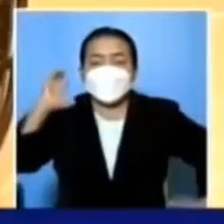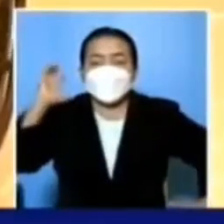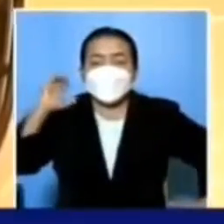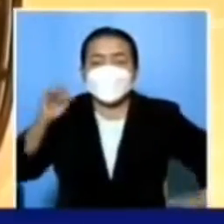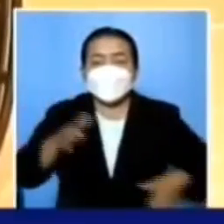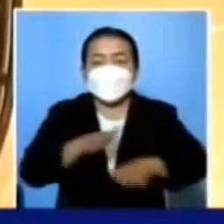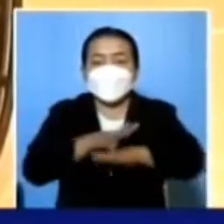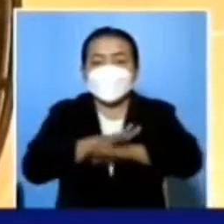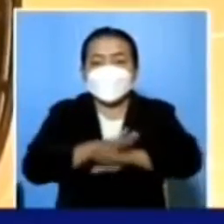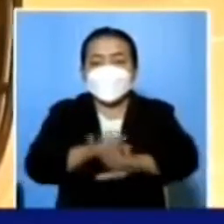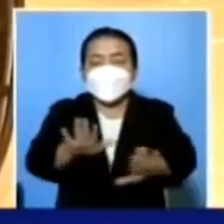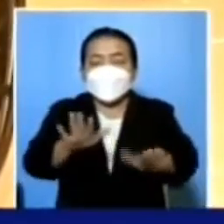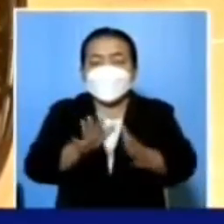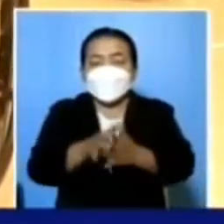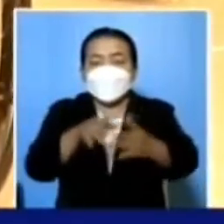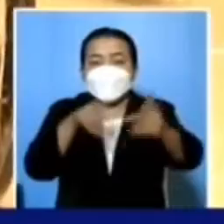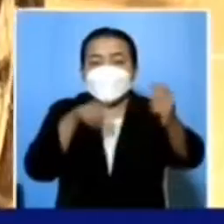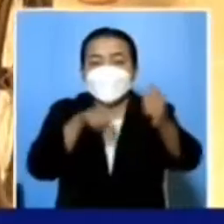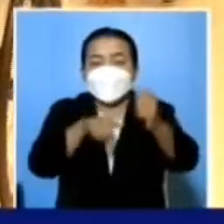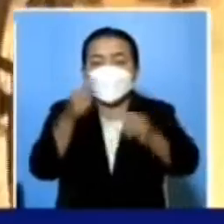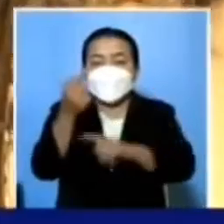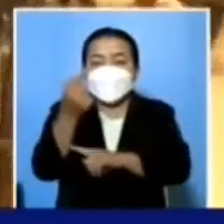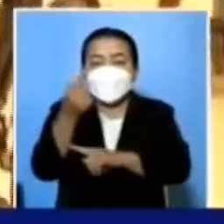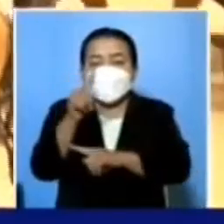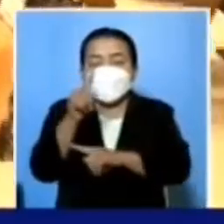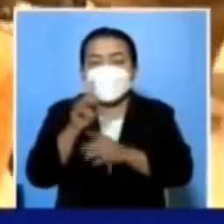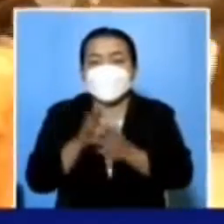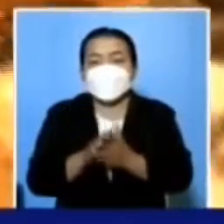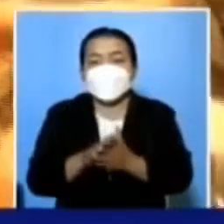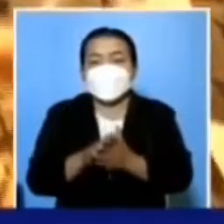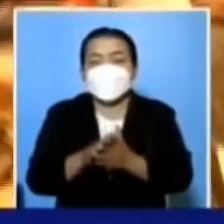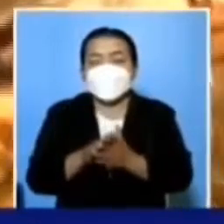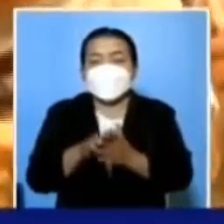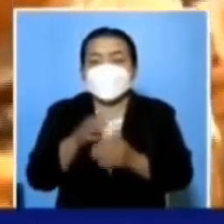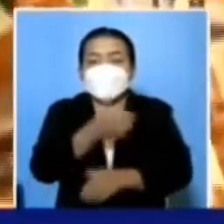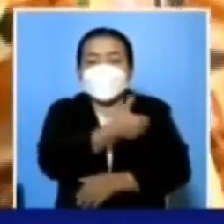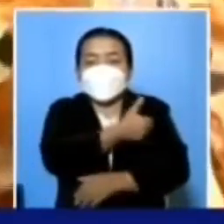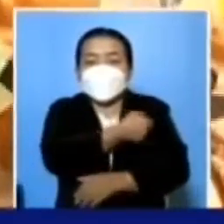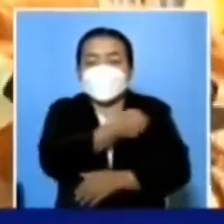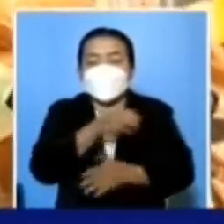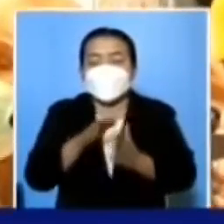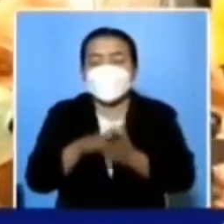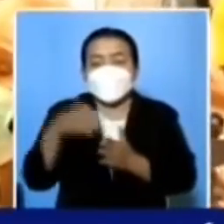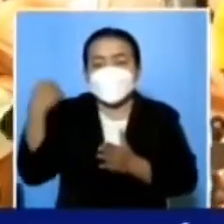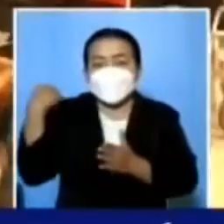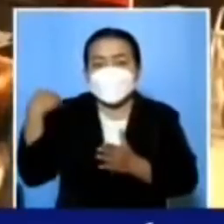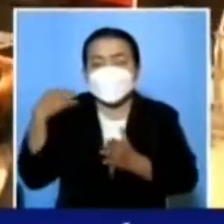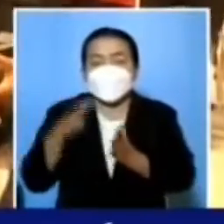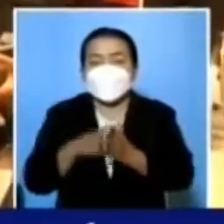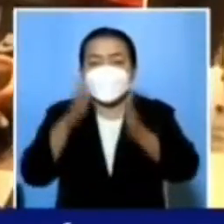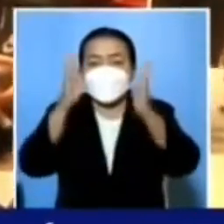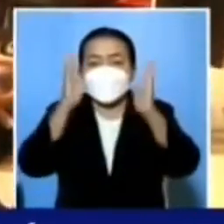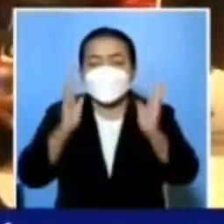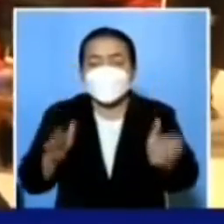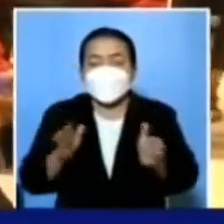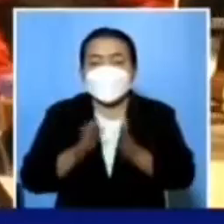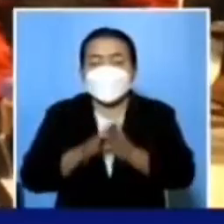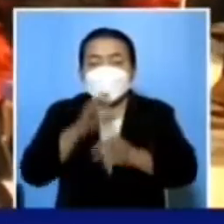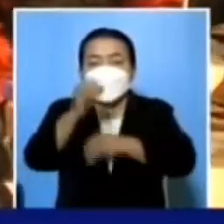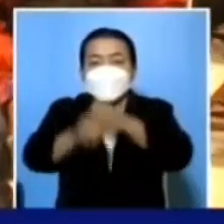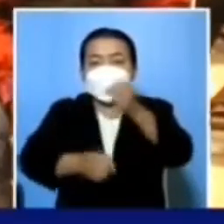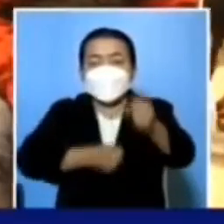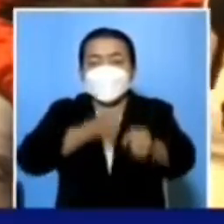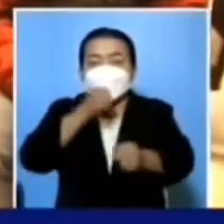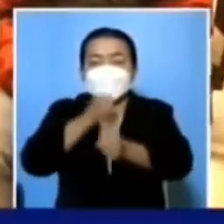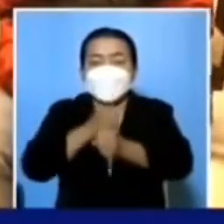เพื่อมีการดำเนินการฉีดให้กับกลุ่มเป้าหมาย 3200คนแบ่งเป็นกลุ่มผู้สูงอายุผู้ป่วยติดเตียงกลุ่มผู้ป่วยเรื้อรัง